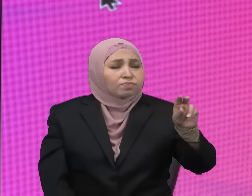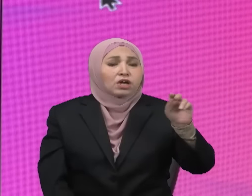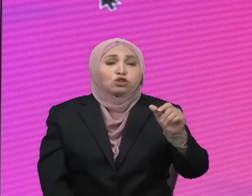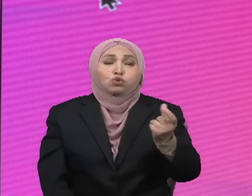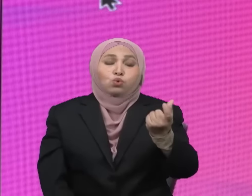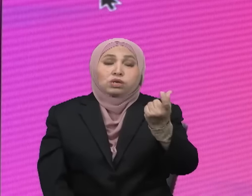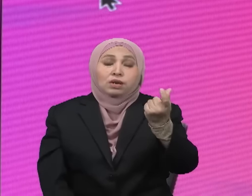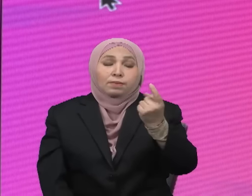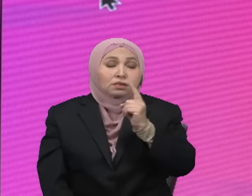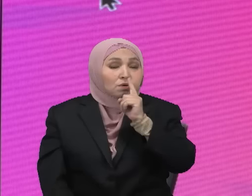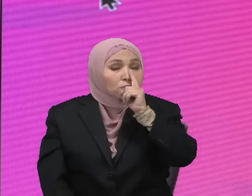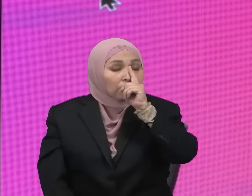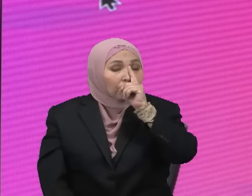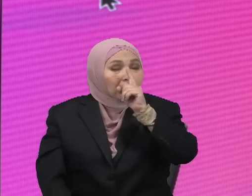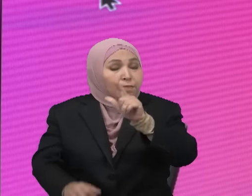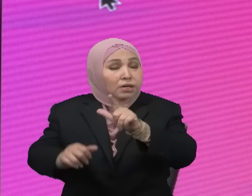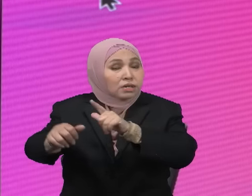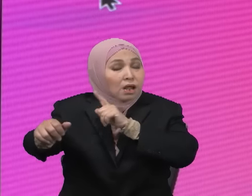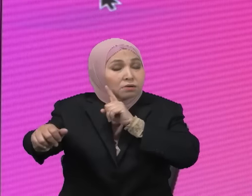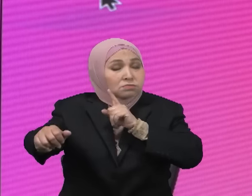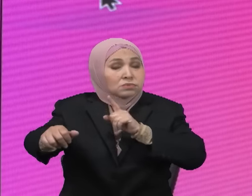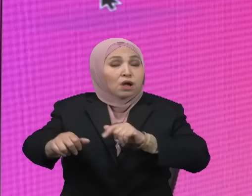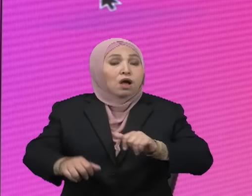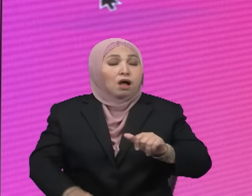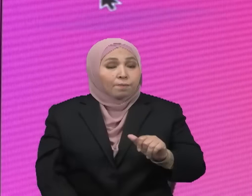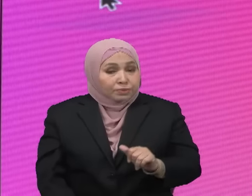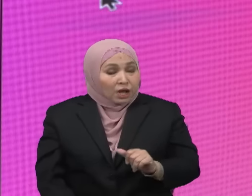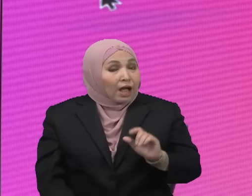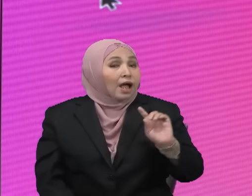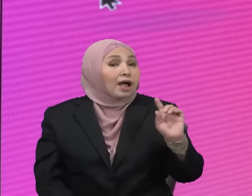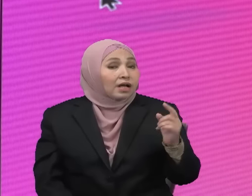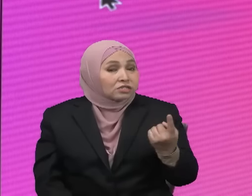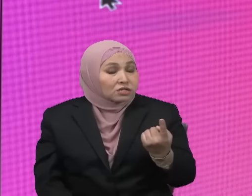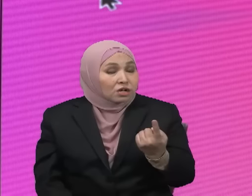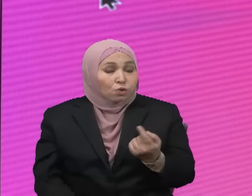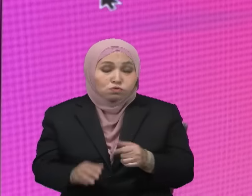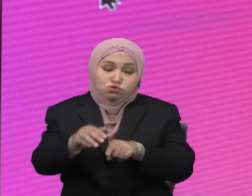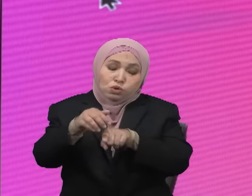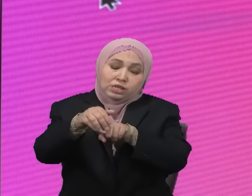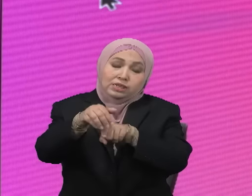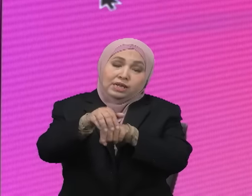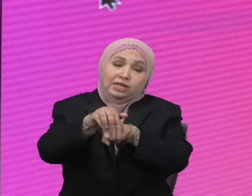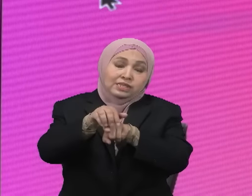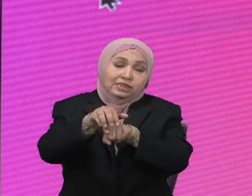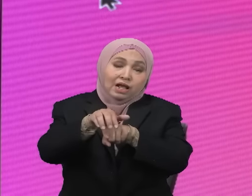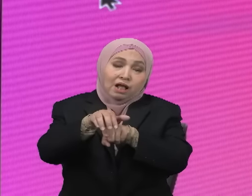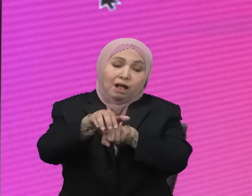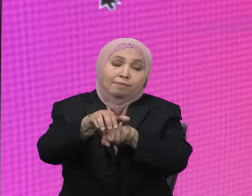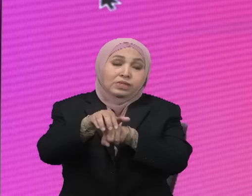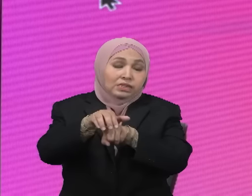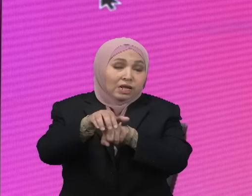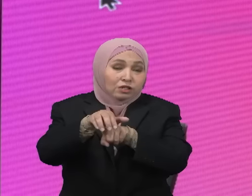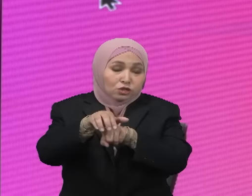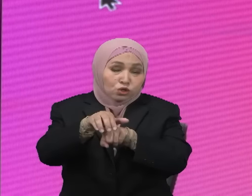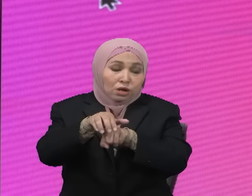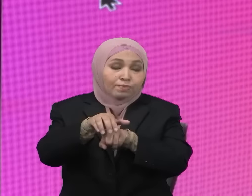pada gunnah dan dipanjangkan gunnahnya. Okey, cuma hujung lidah kita tidak mencecah makhraj